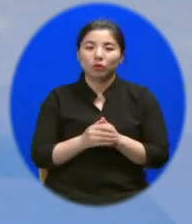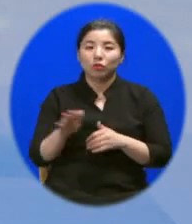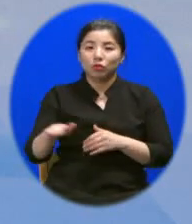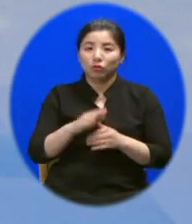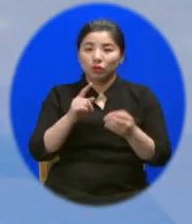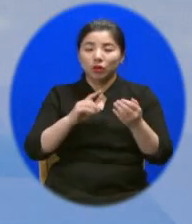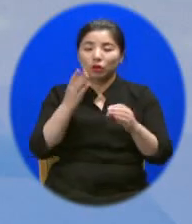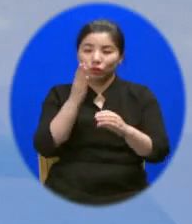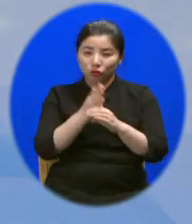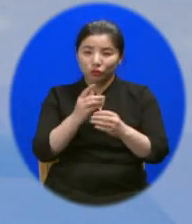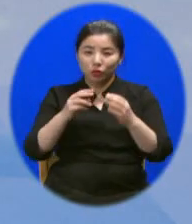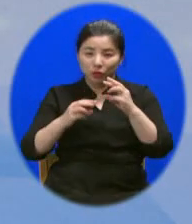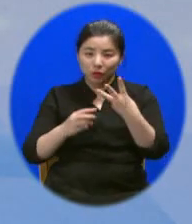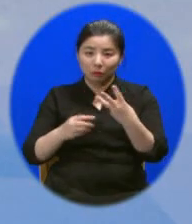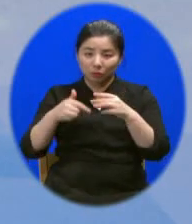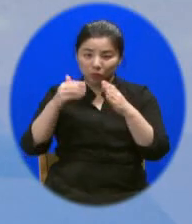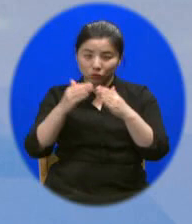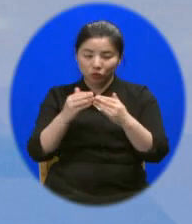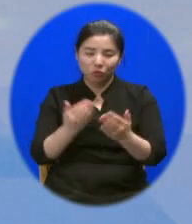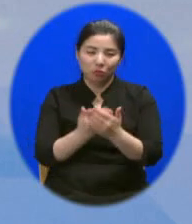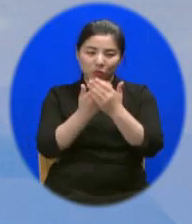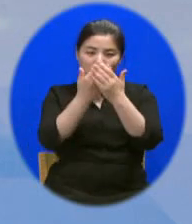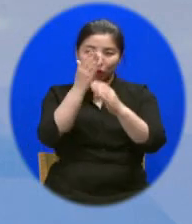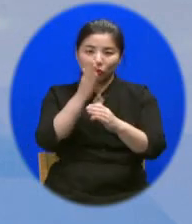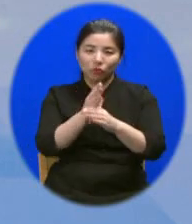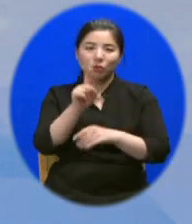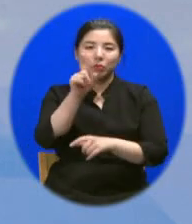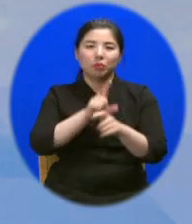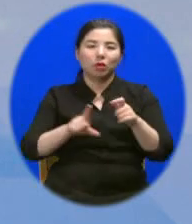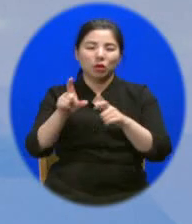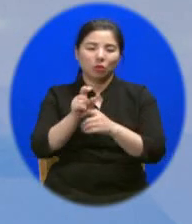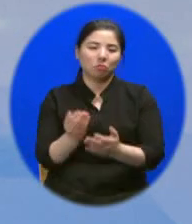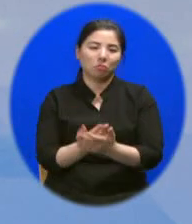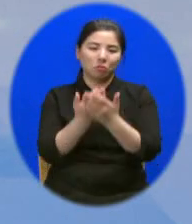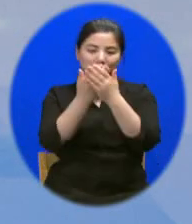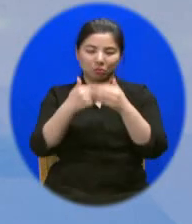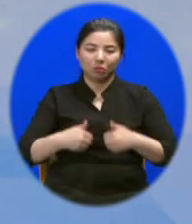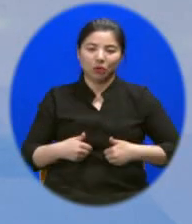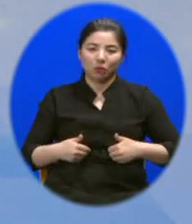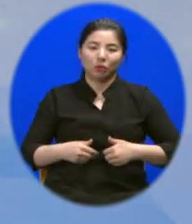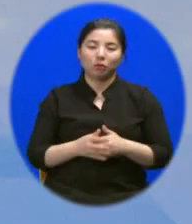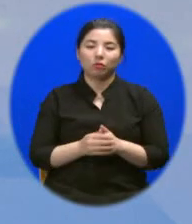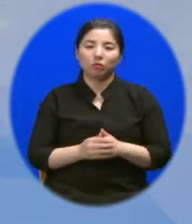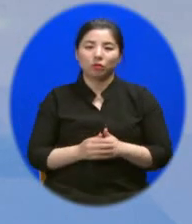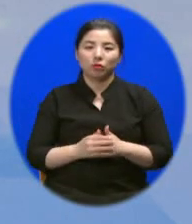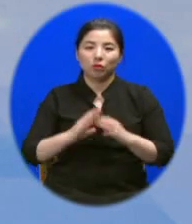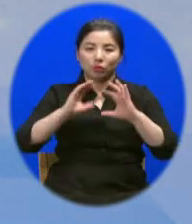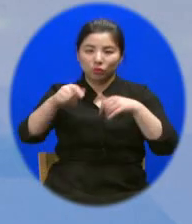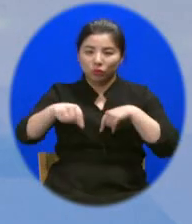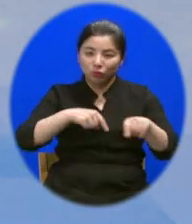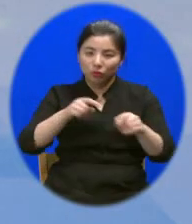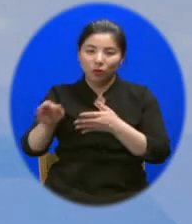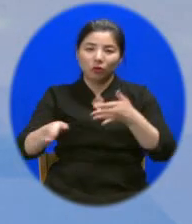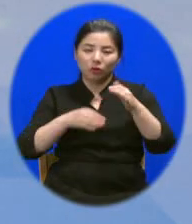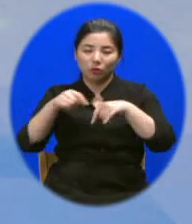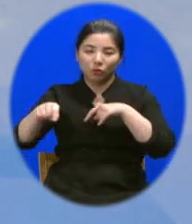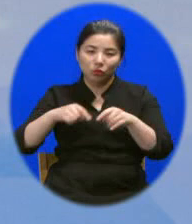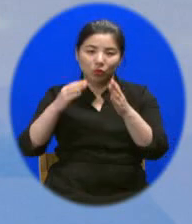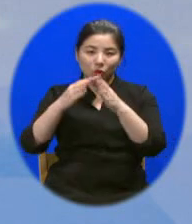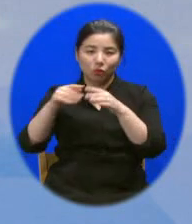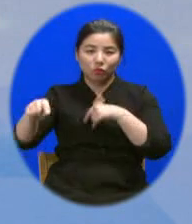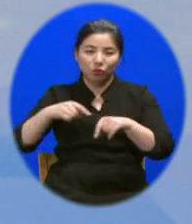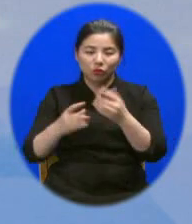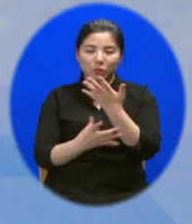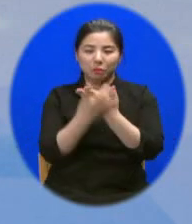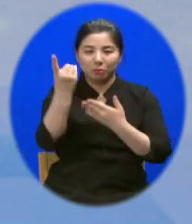3구는 발전을 거듭하고 있습니다 흥 단계 더 도약할 때 입니다 국정 과 도정 군정에 삼위일체 가